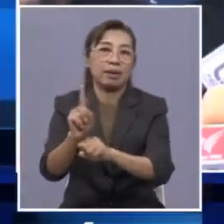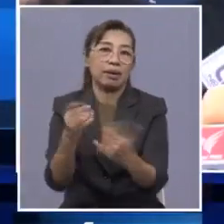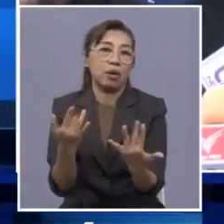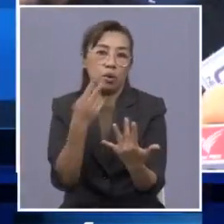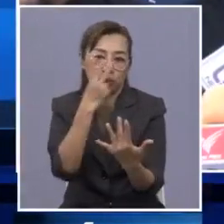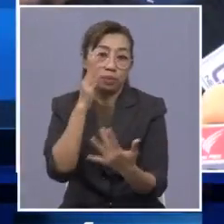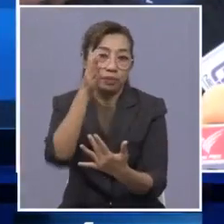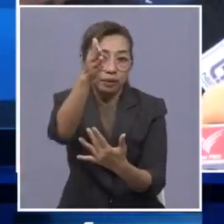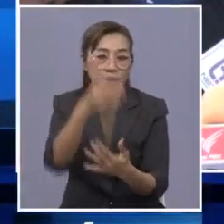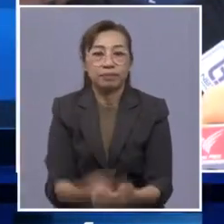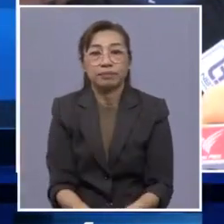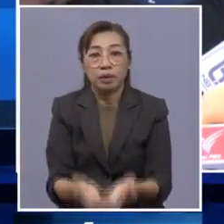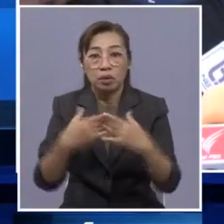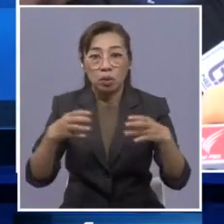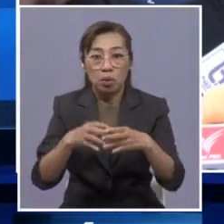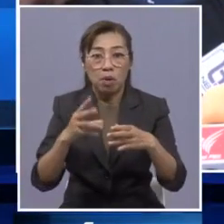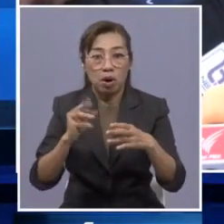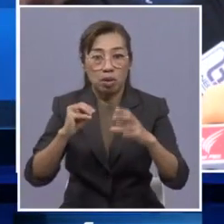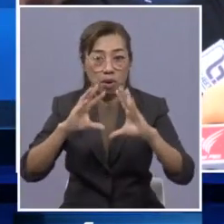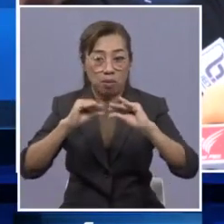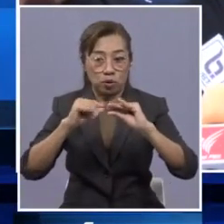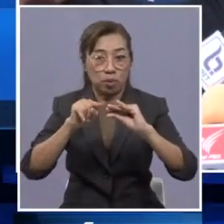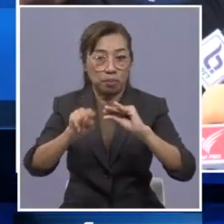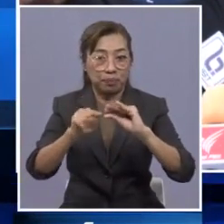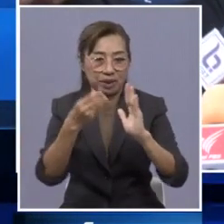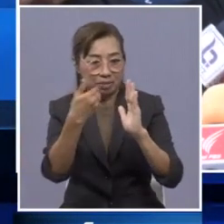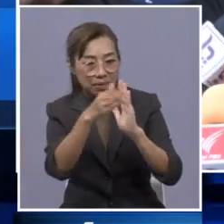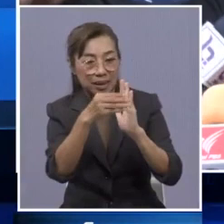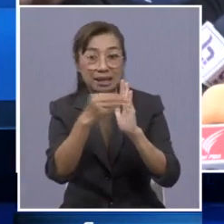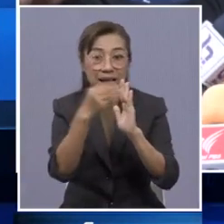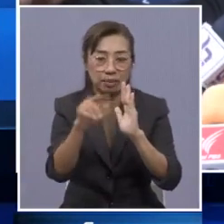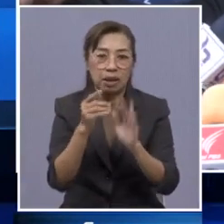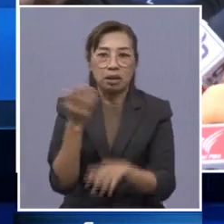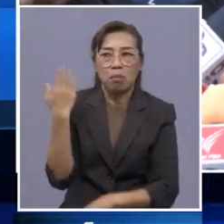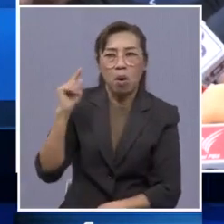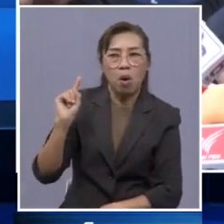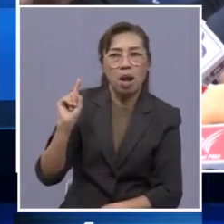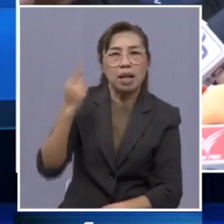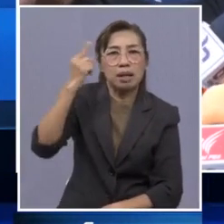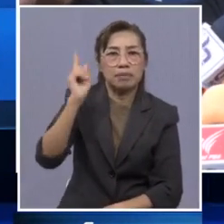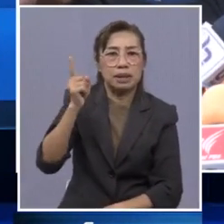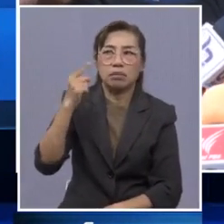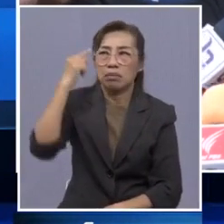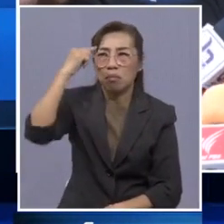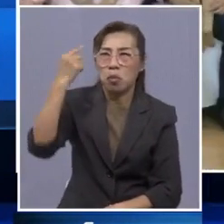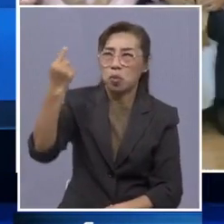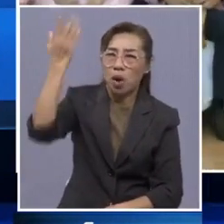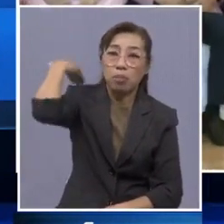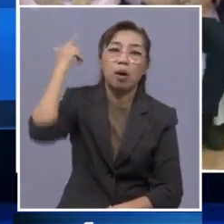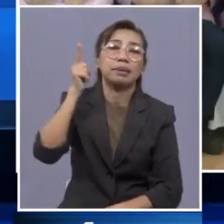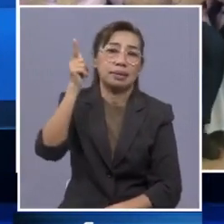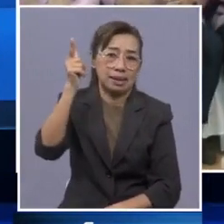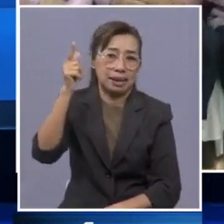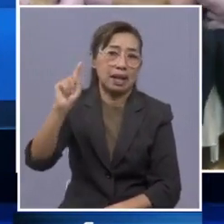อ่ะทีนี้พอพูดถึงครมสัญจรแล้วนะครับคือภาพจังหลังๆมาเนี่ยจุดเริ่มต้นเนี่ยก็คงต้องนึกไปจนถึงอดีตนายกทักษิณ